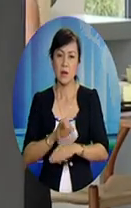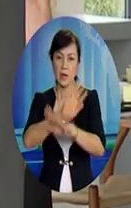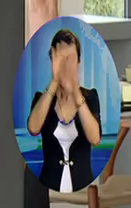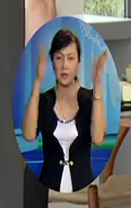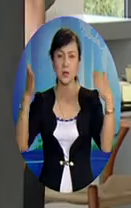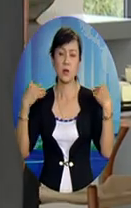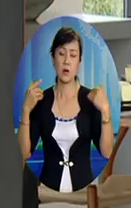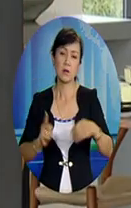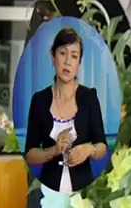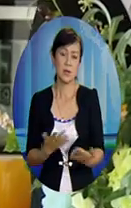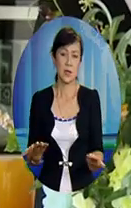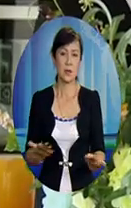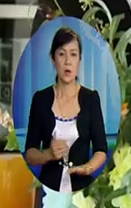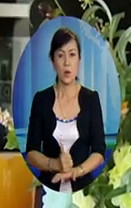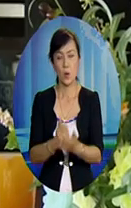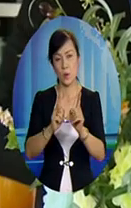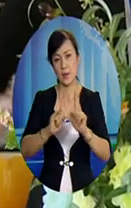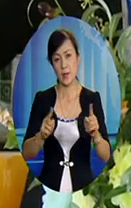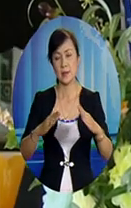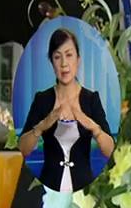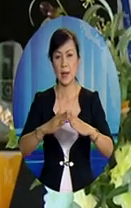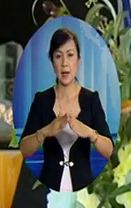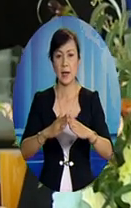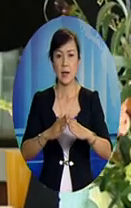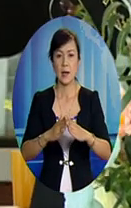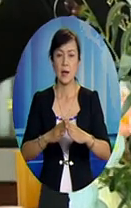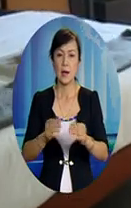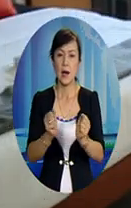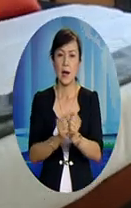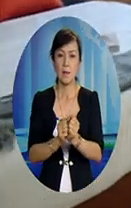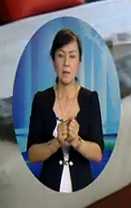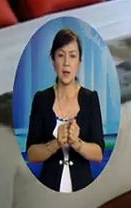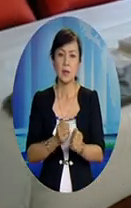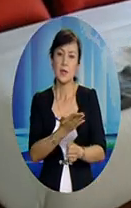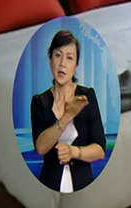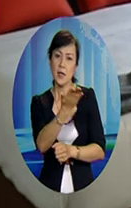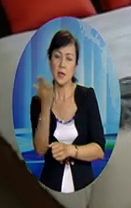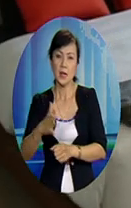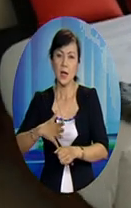gió tự nhiên. Một trong những ưu điểm khác của biệt thự này chính là việc tích hợp các yếu tố thiên nhiên với khu